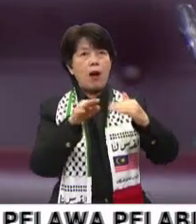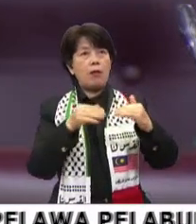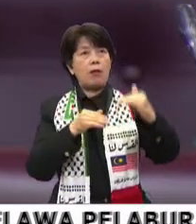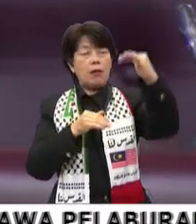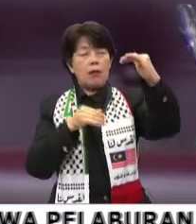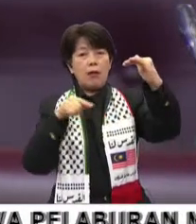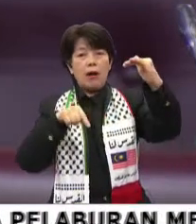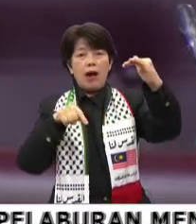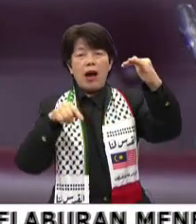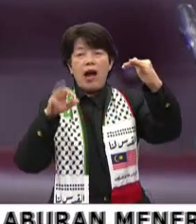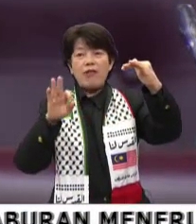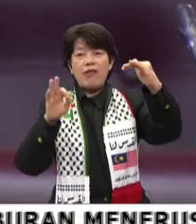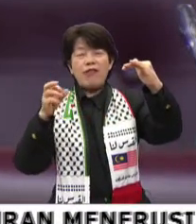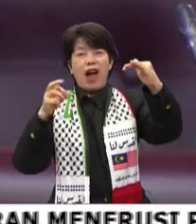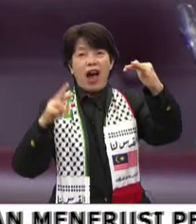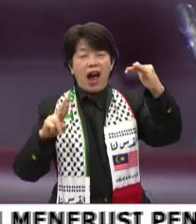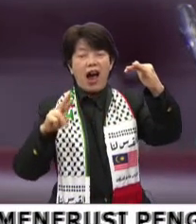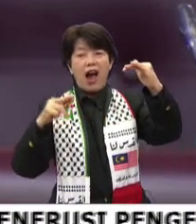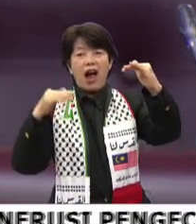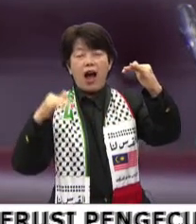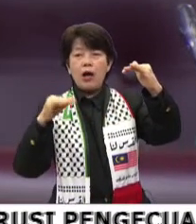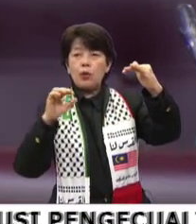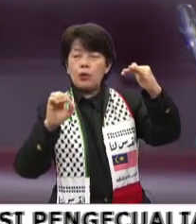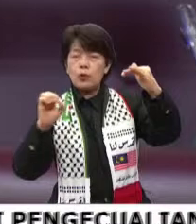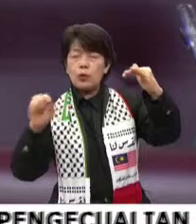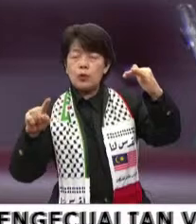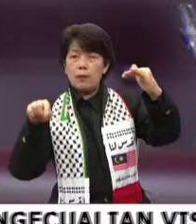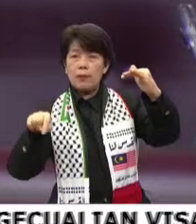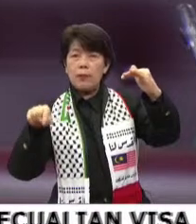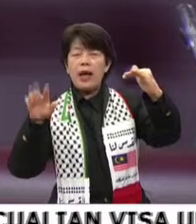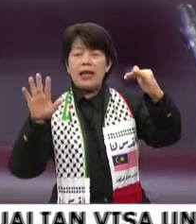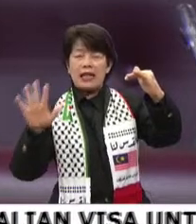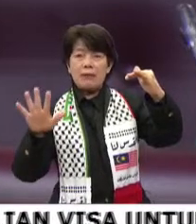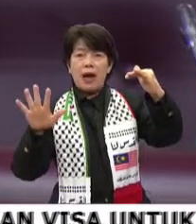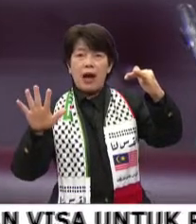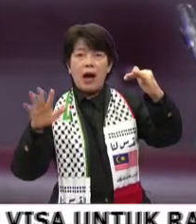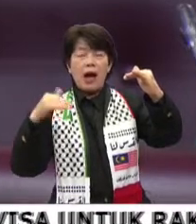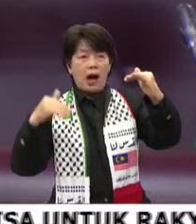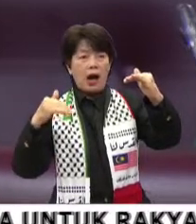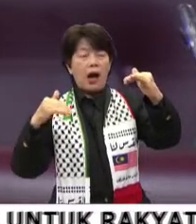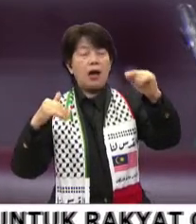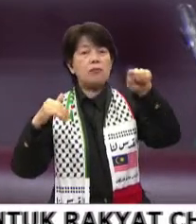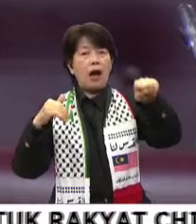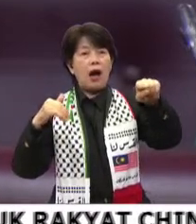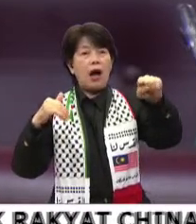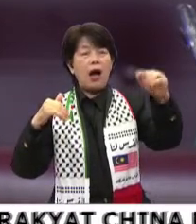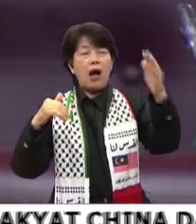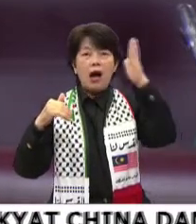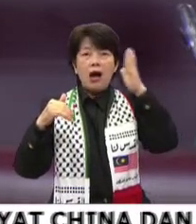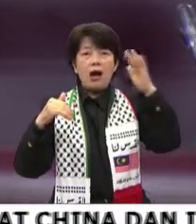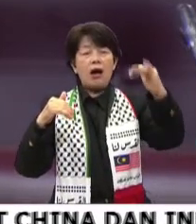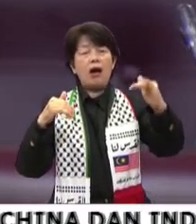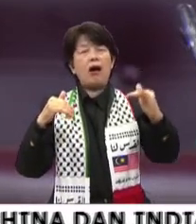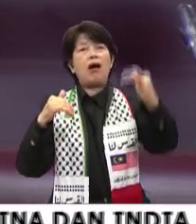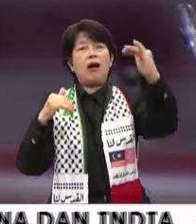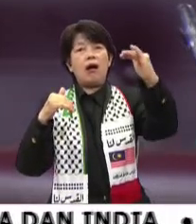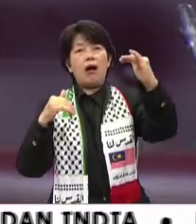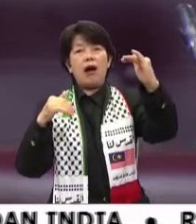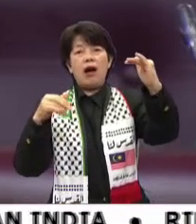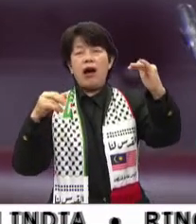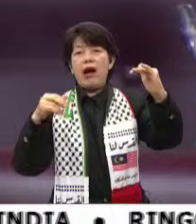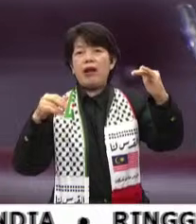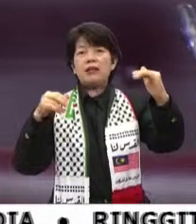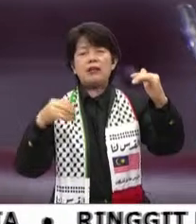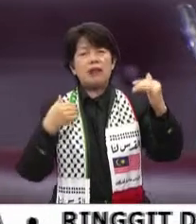ffr Amerika Syarikat ni pernah00.25 tapi sekarang ini mereka menukar strategi ffr